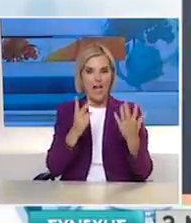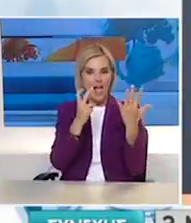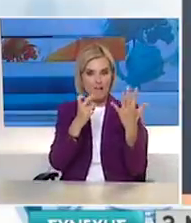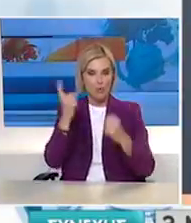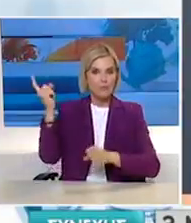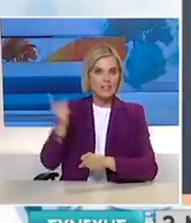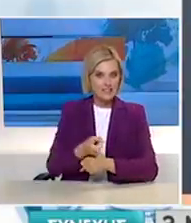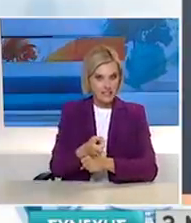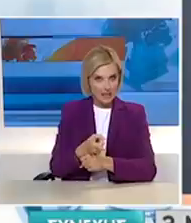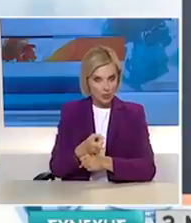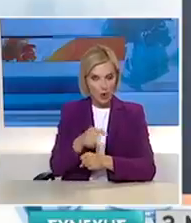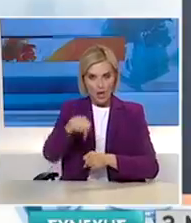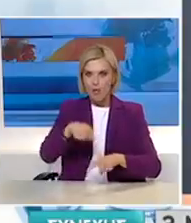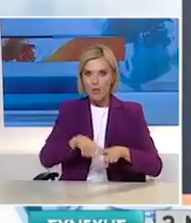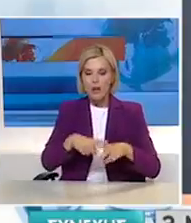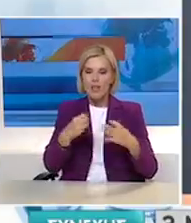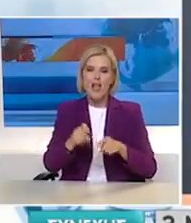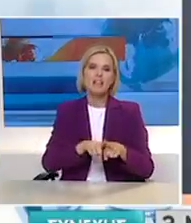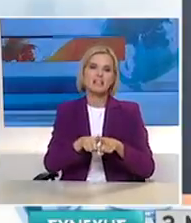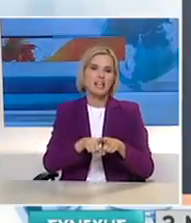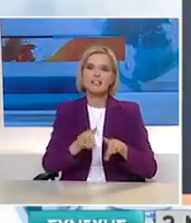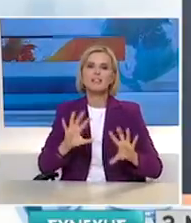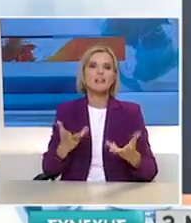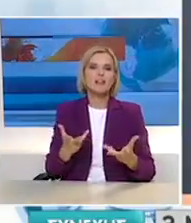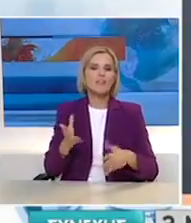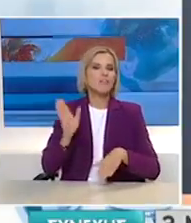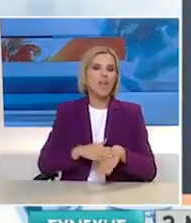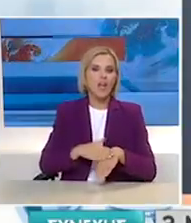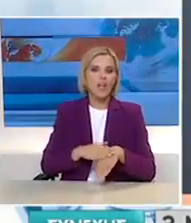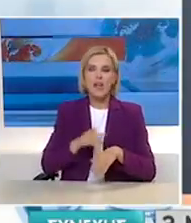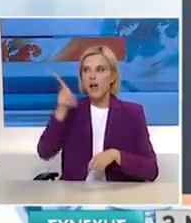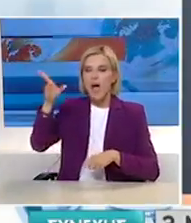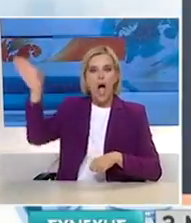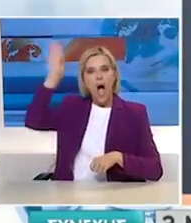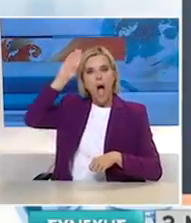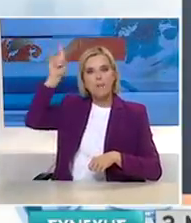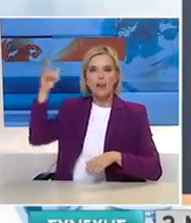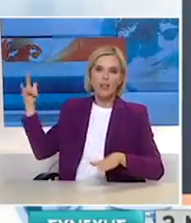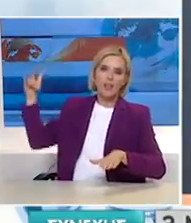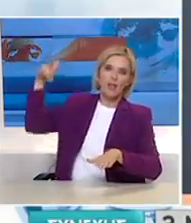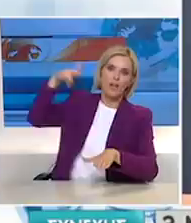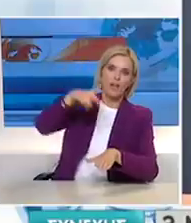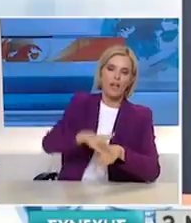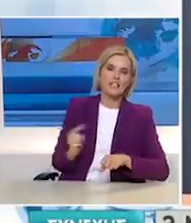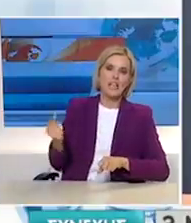χώρα αποδόθηκε σε ταξιδιώτες από τις ΗΠΑ, που ήταν θετικοί σε ποσοστό 27%.